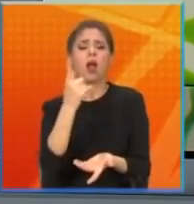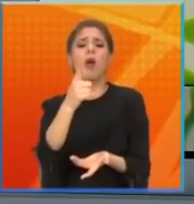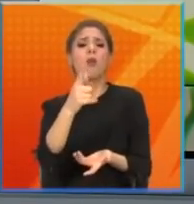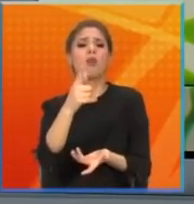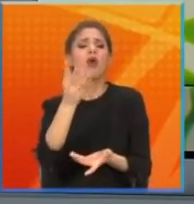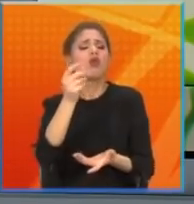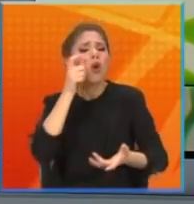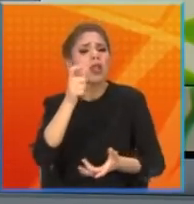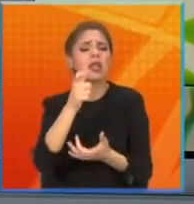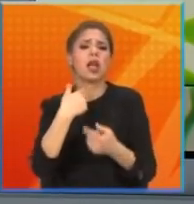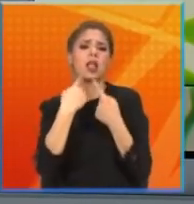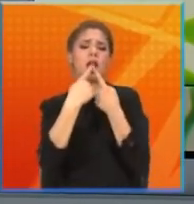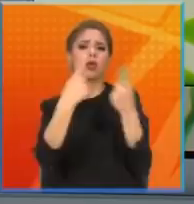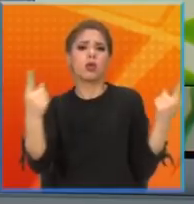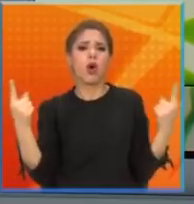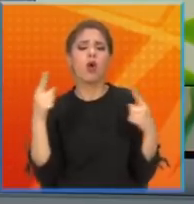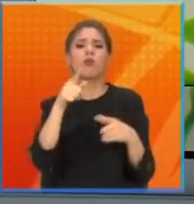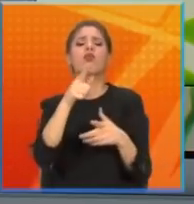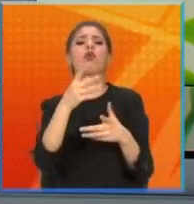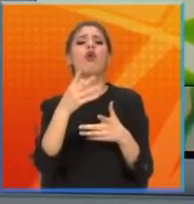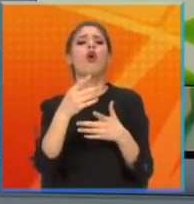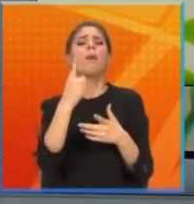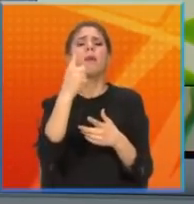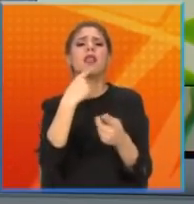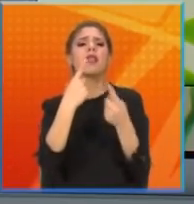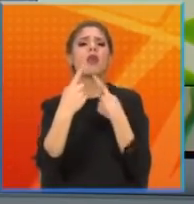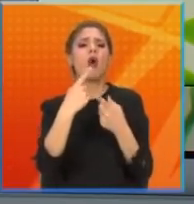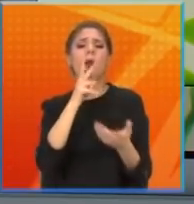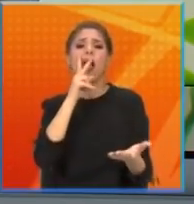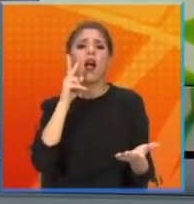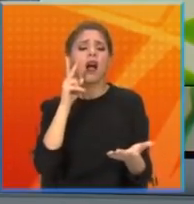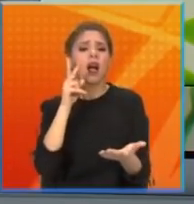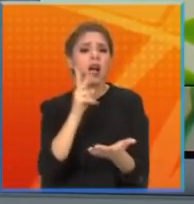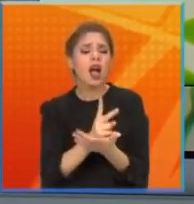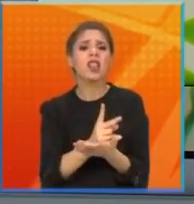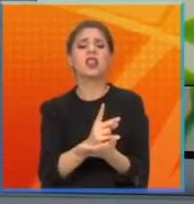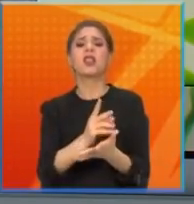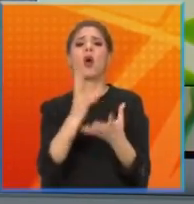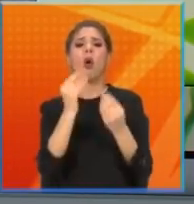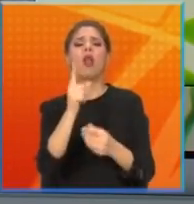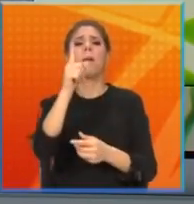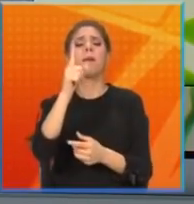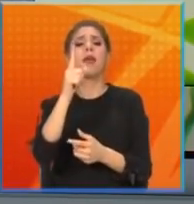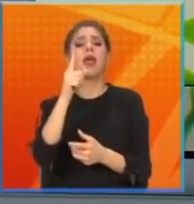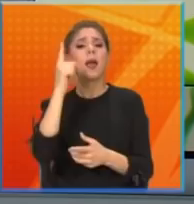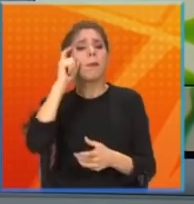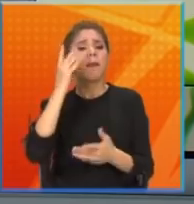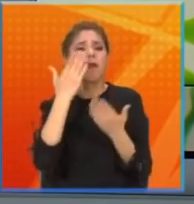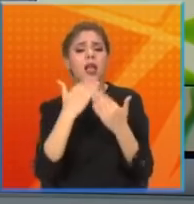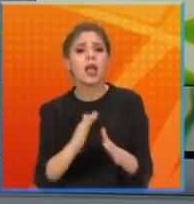dikkat çekerek, altını çizerek söylüyorum. Bu sadece bir söylenti. Kanıtlanmış hiçbir veri yok.